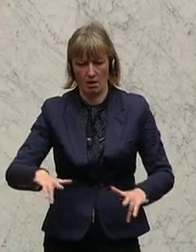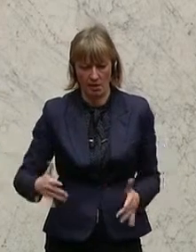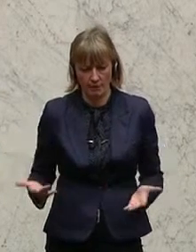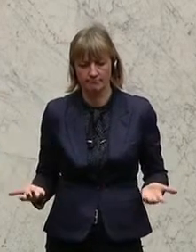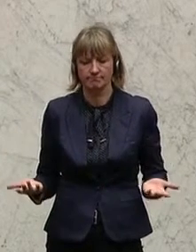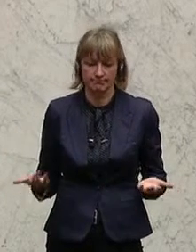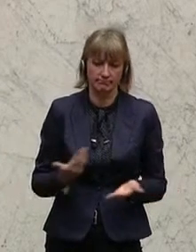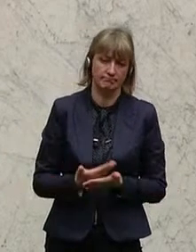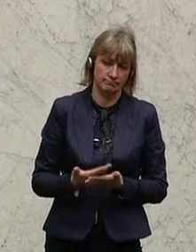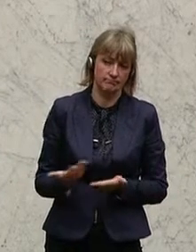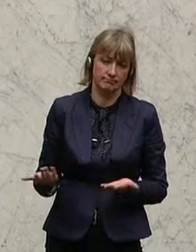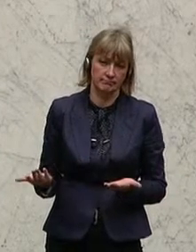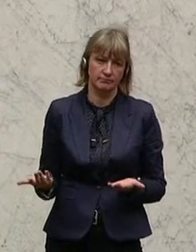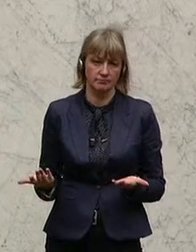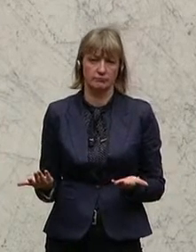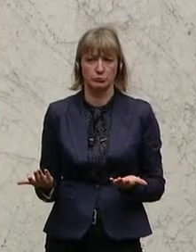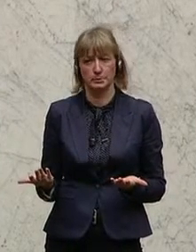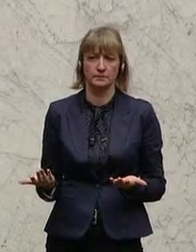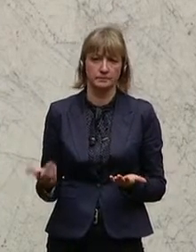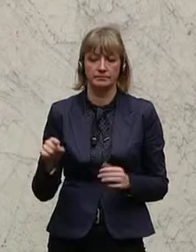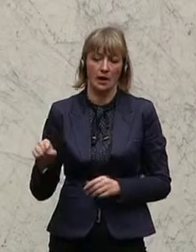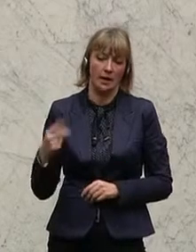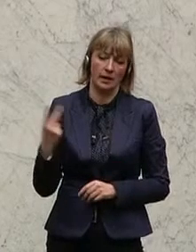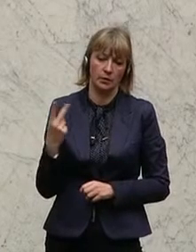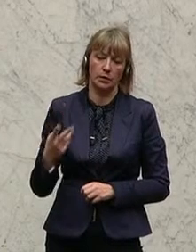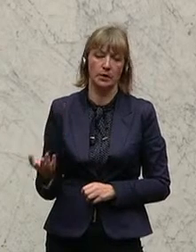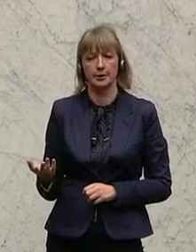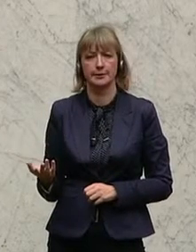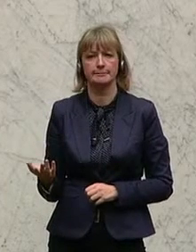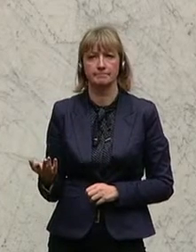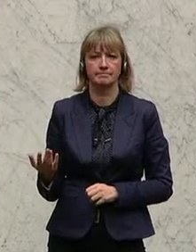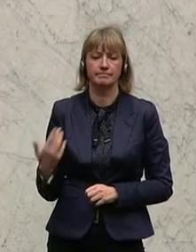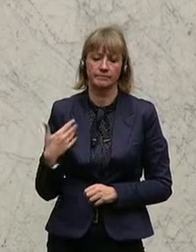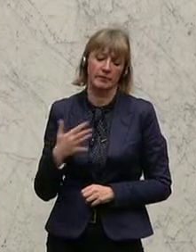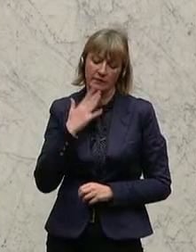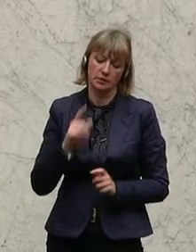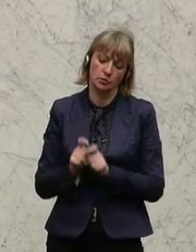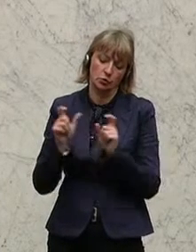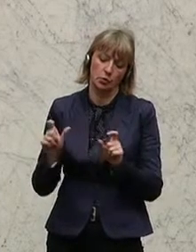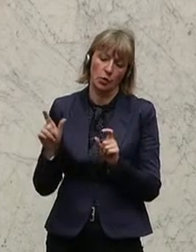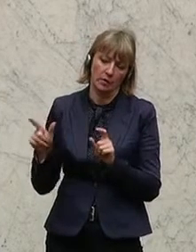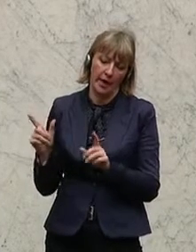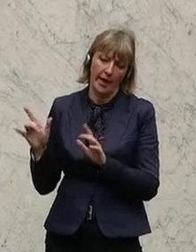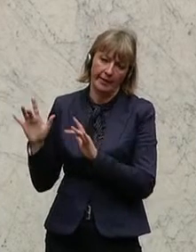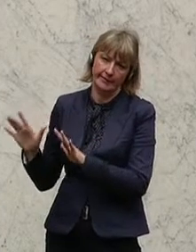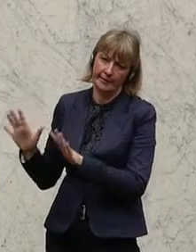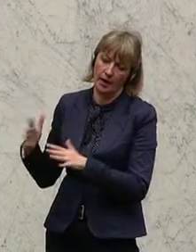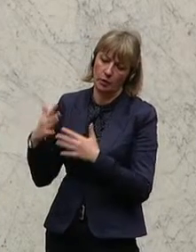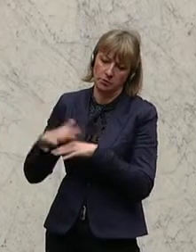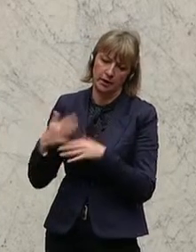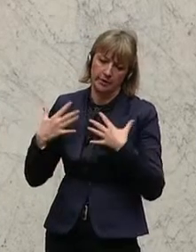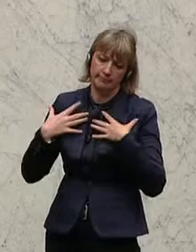und auf diese Art und Weise hier natürlich viel Schuld auch auf sich geladen hat.